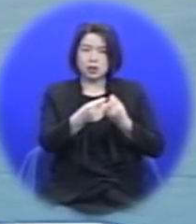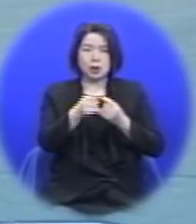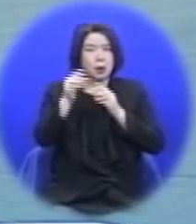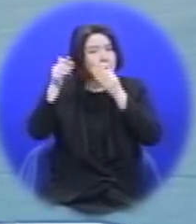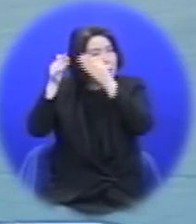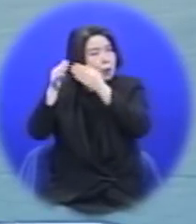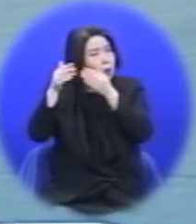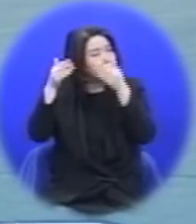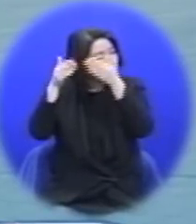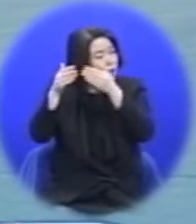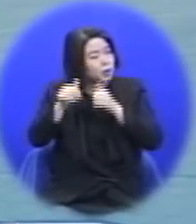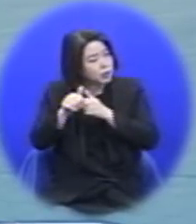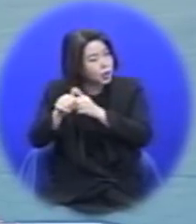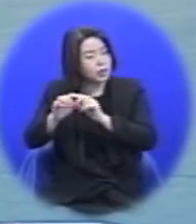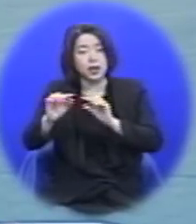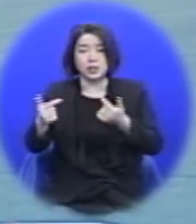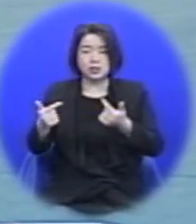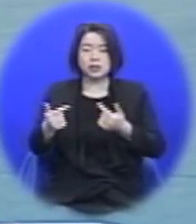아닙니다.